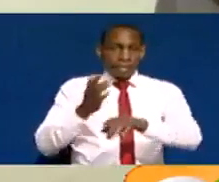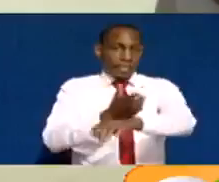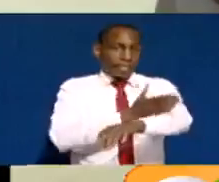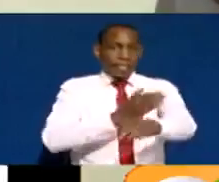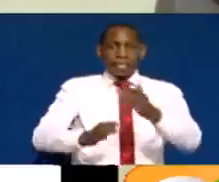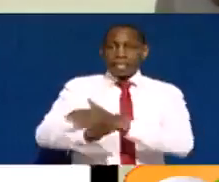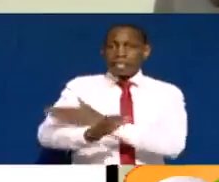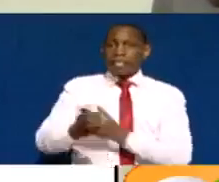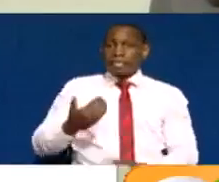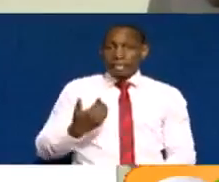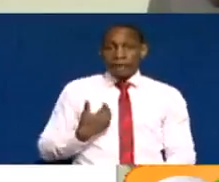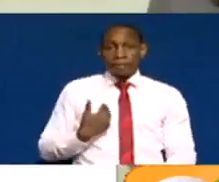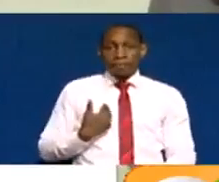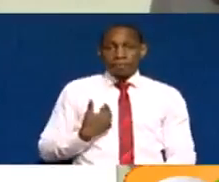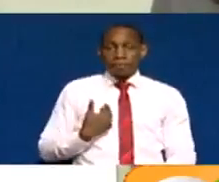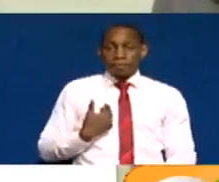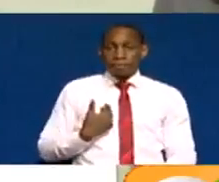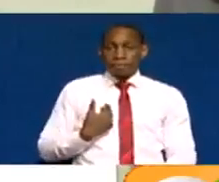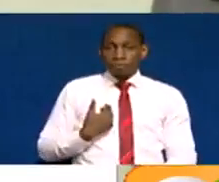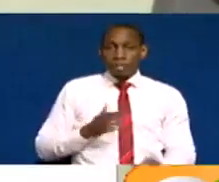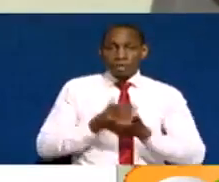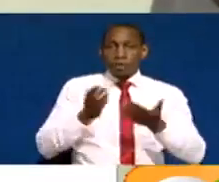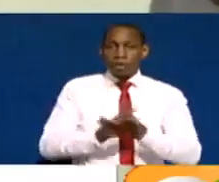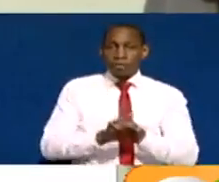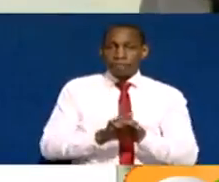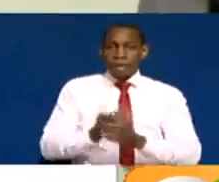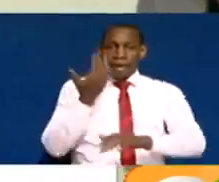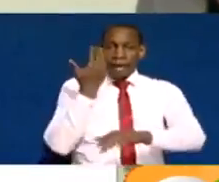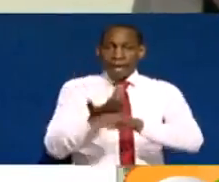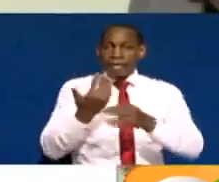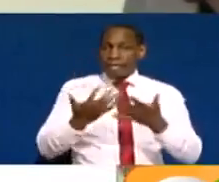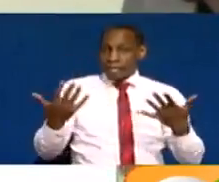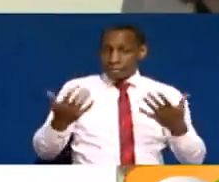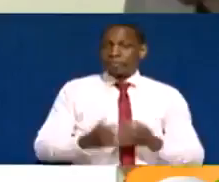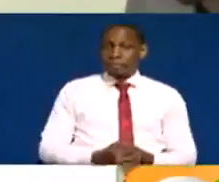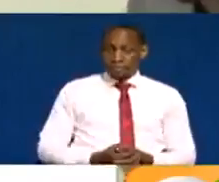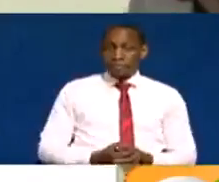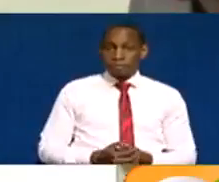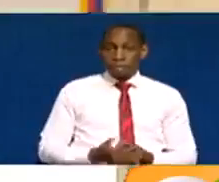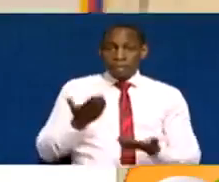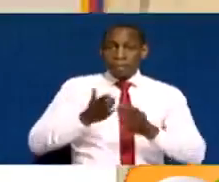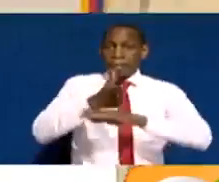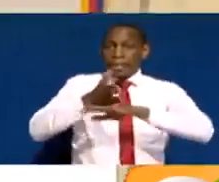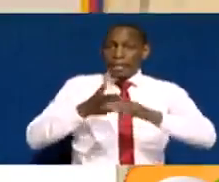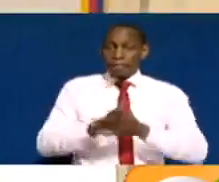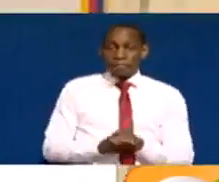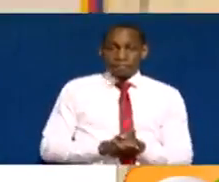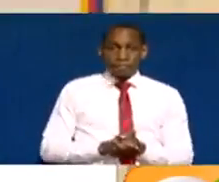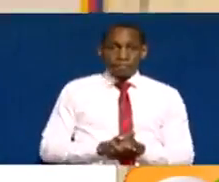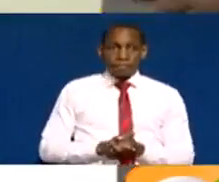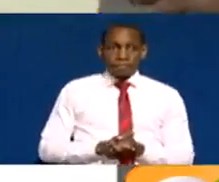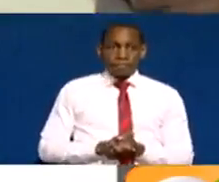injuries that they sustained is basically from a blunt object or a knife. We were